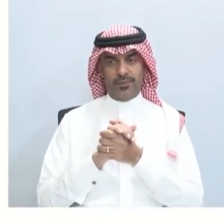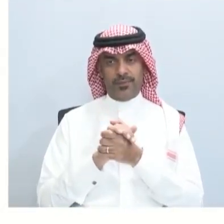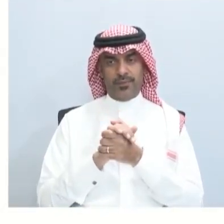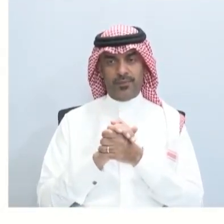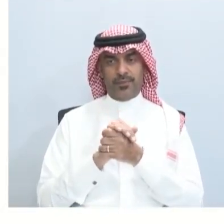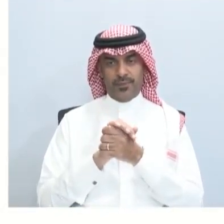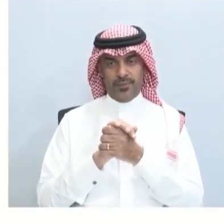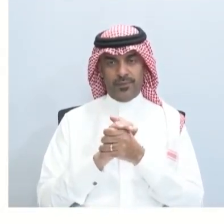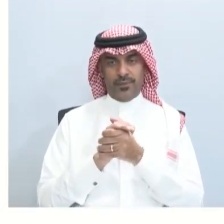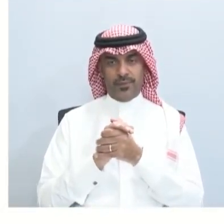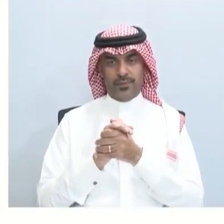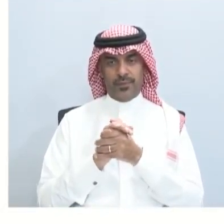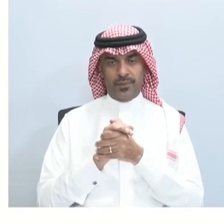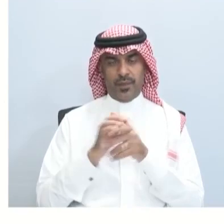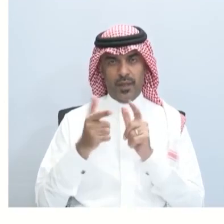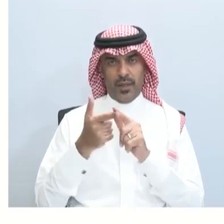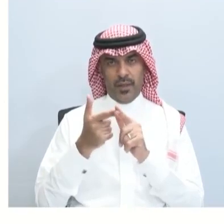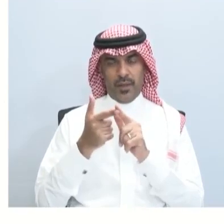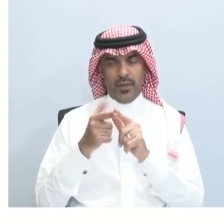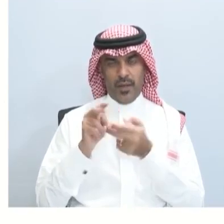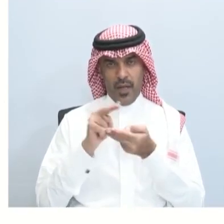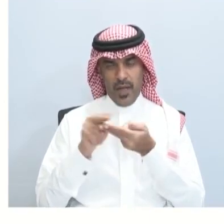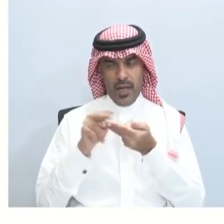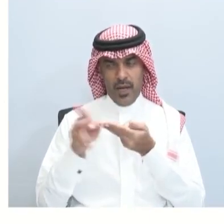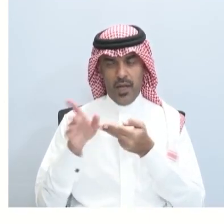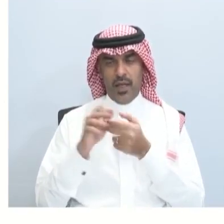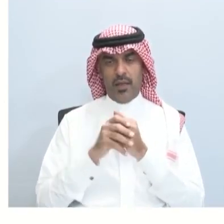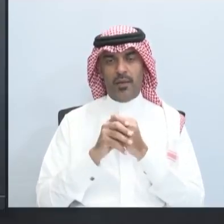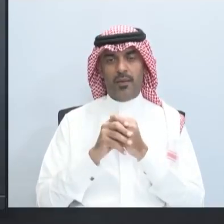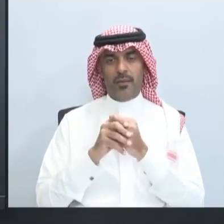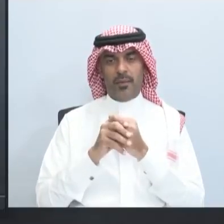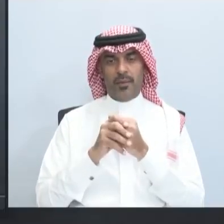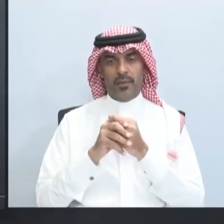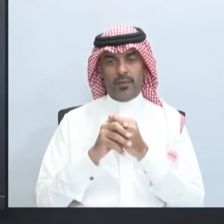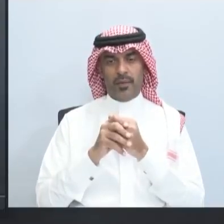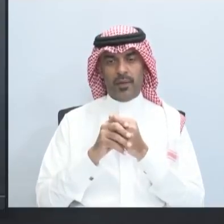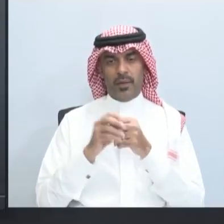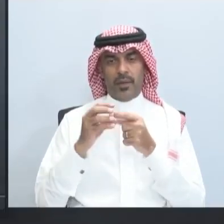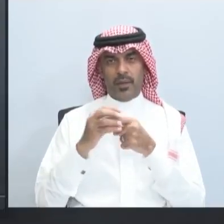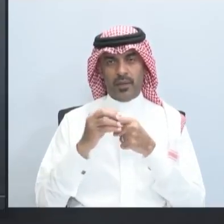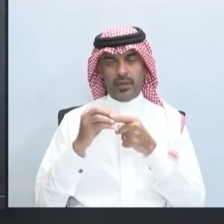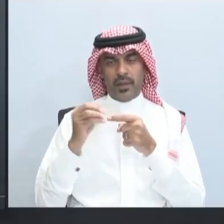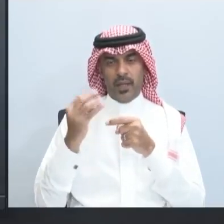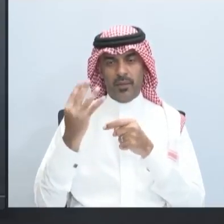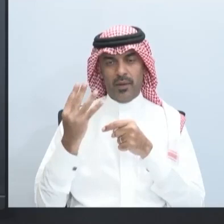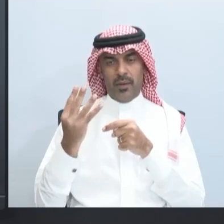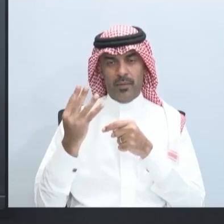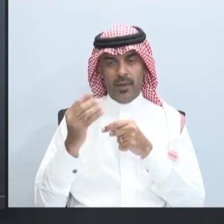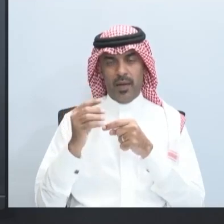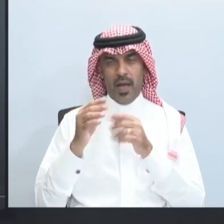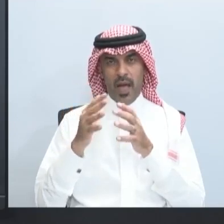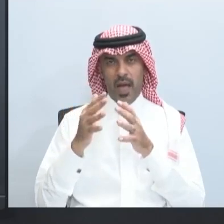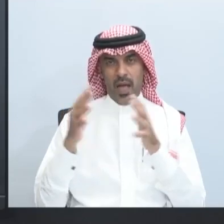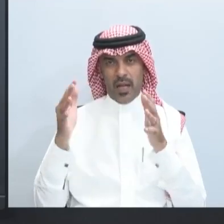ايضا في المثالان المثال الثاني لدينا حل المتباينتين الاتيتين ثم تحقق من صحه الحل في المثال الثاني